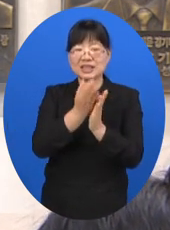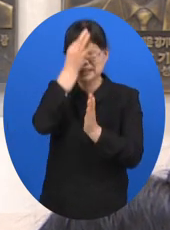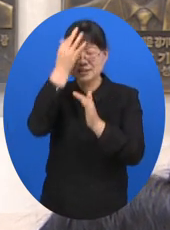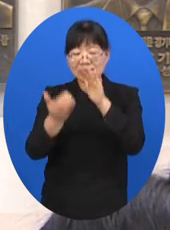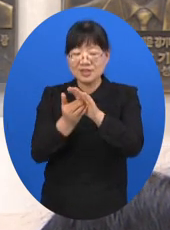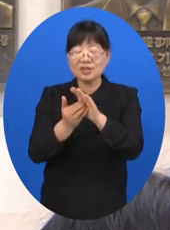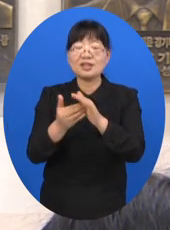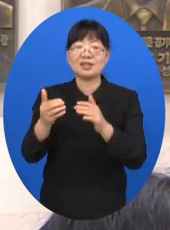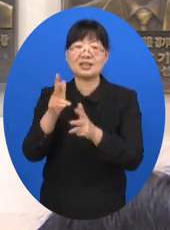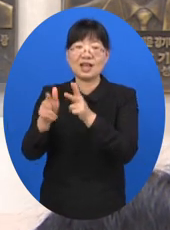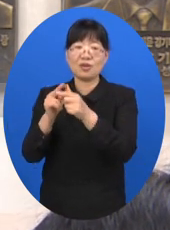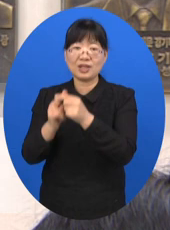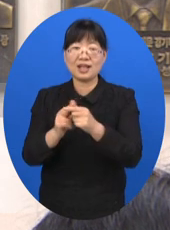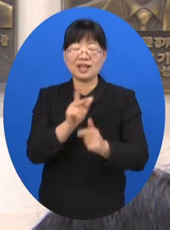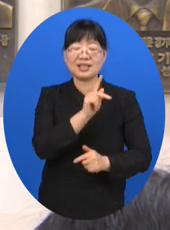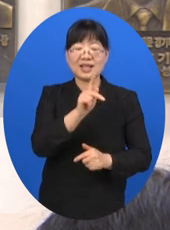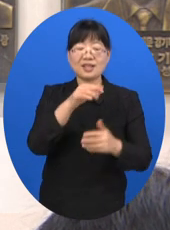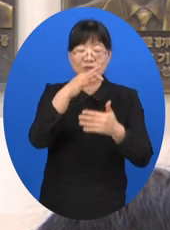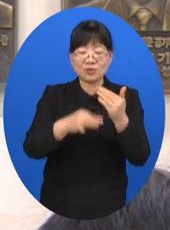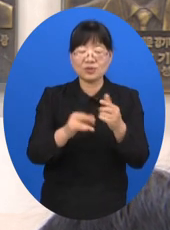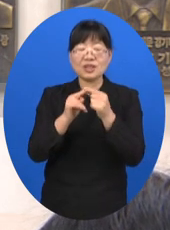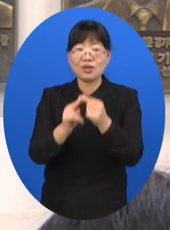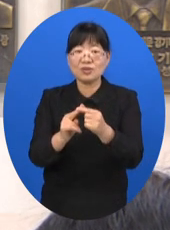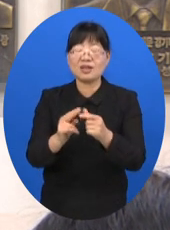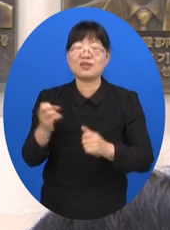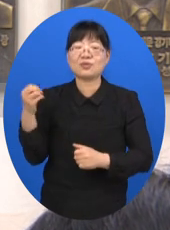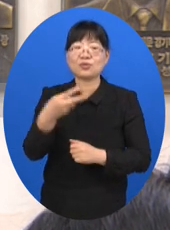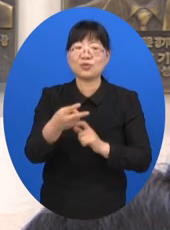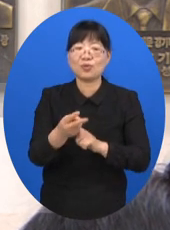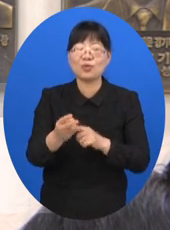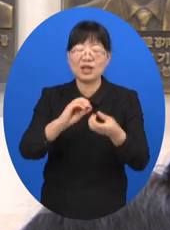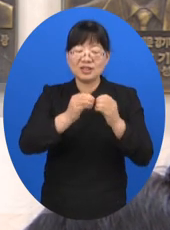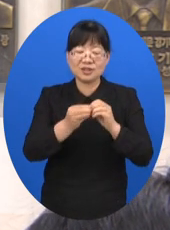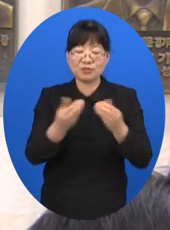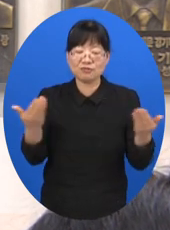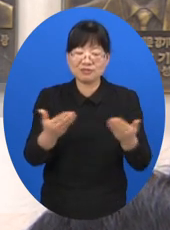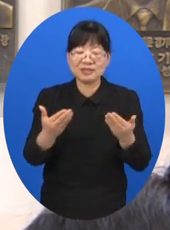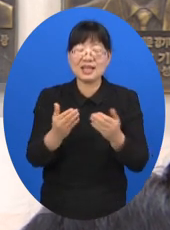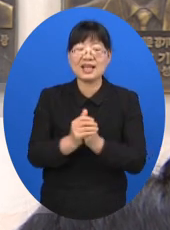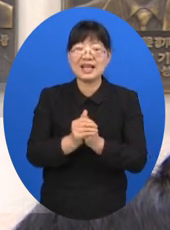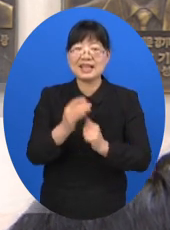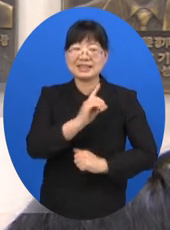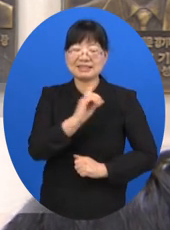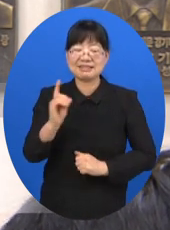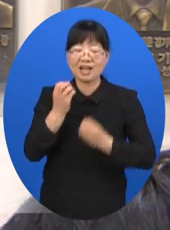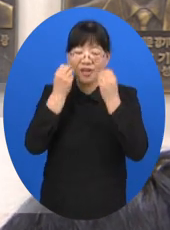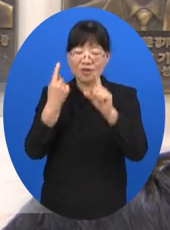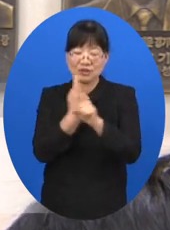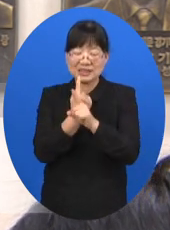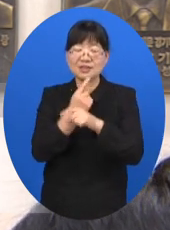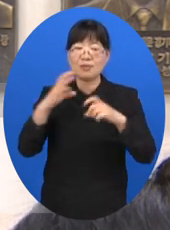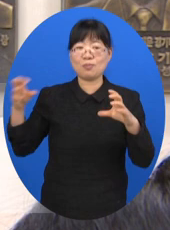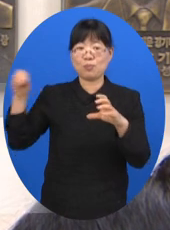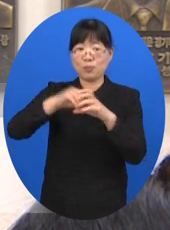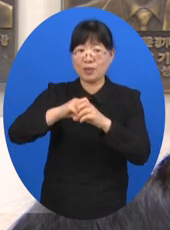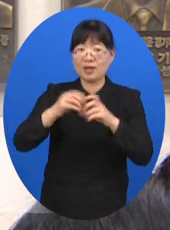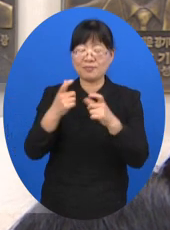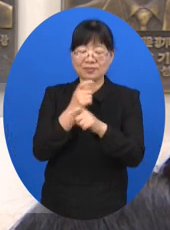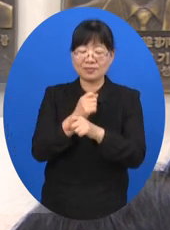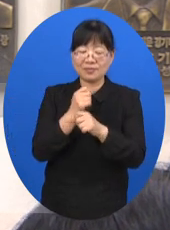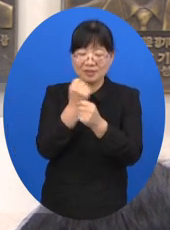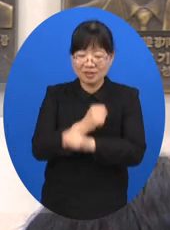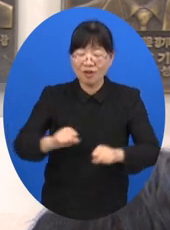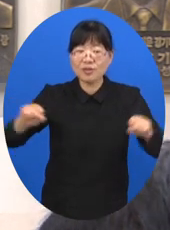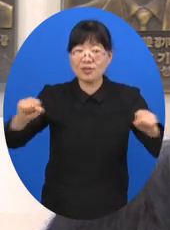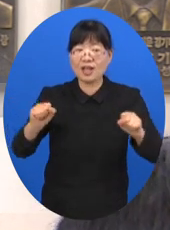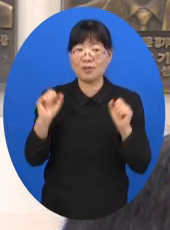또 우리 K-컨텐츠라든지 또 기왕에 있는 제조업의 디지털 혁신까지 포함해서 아주 광범위하게